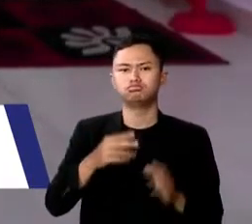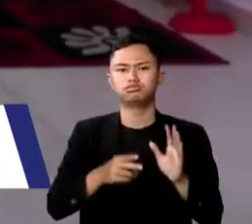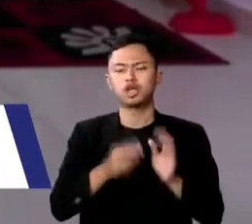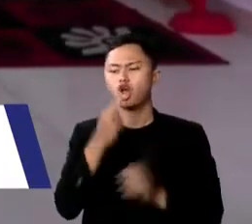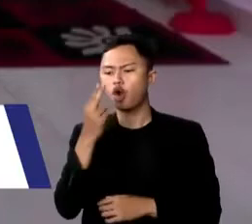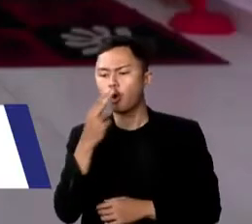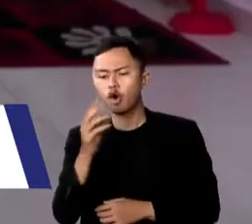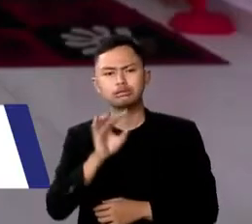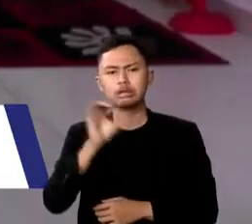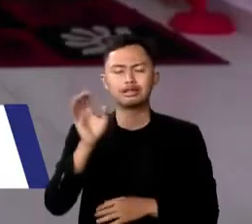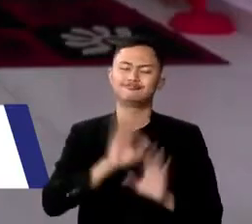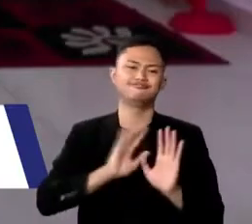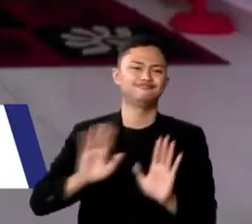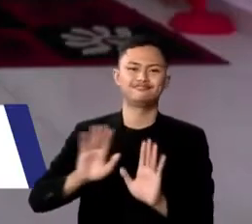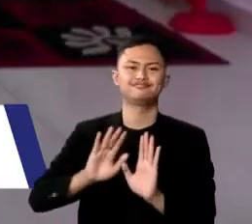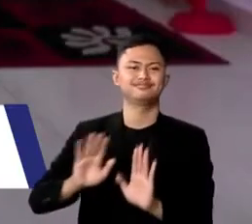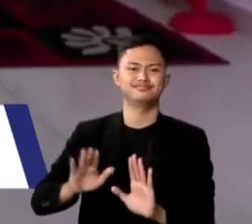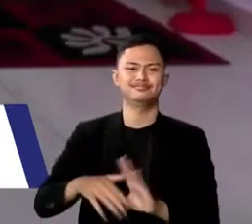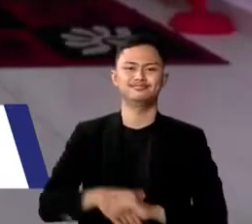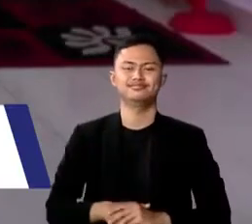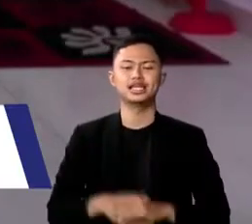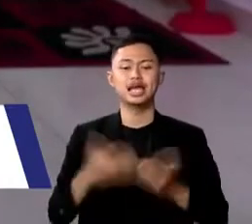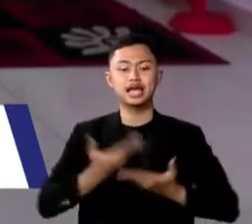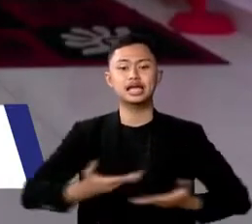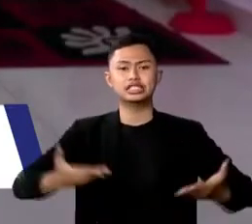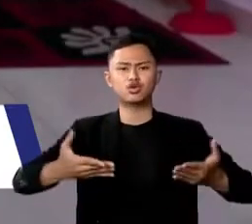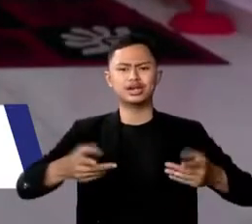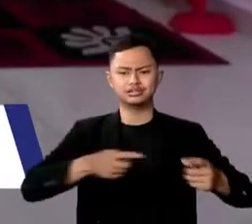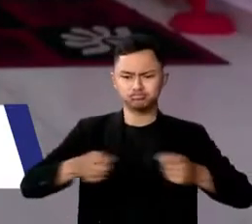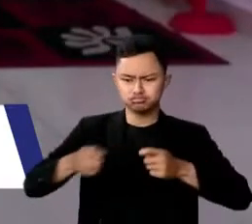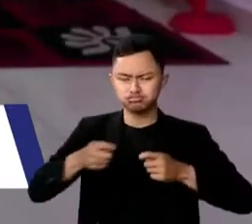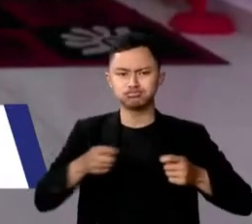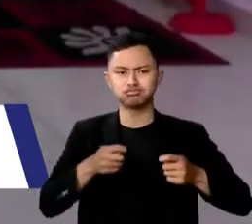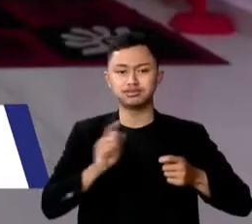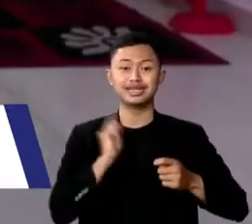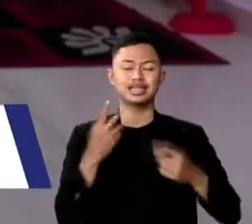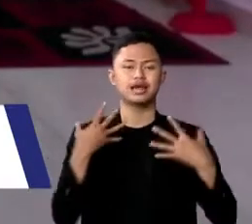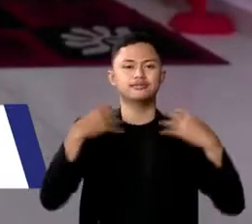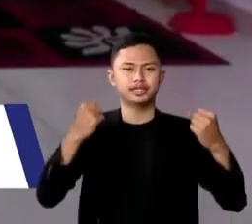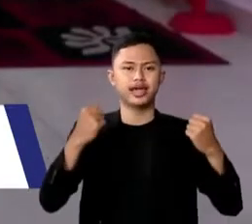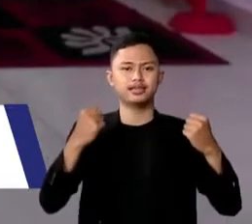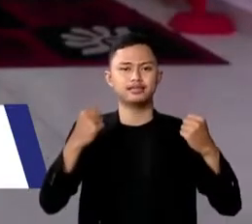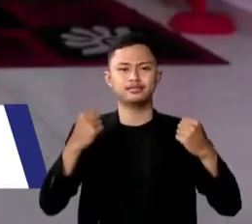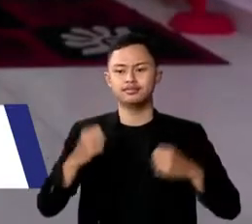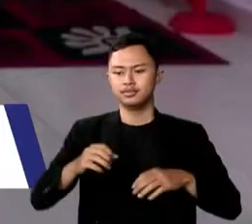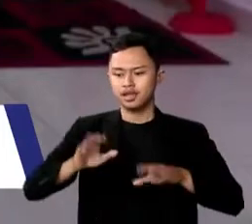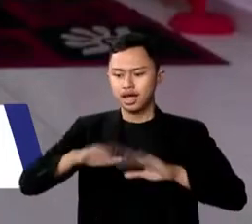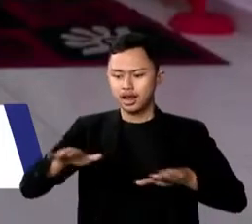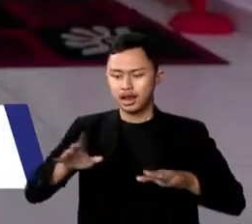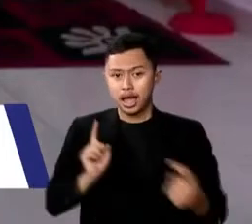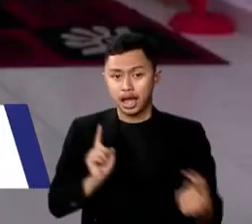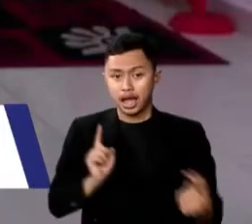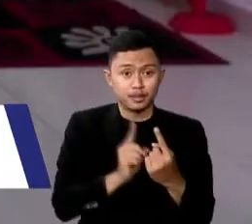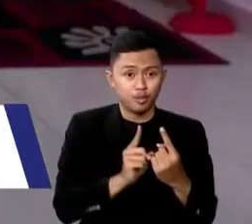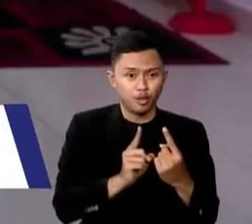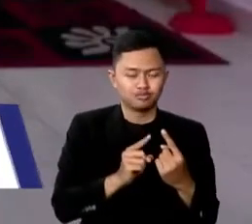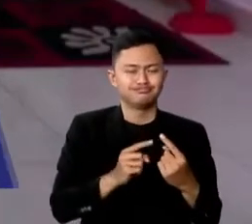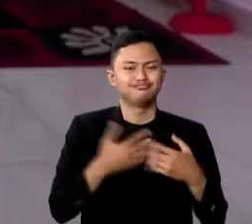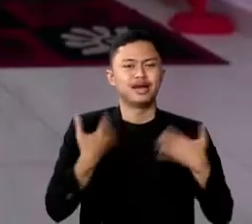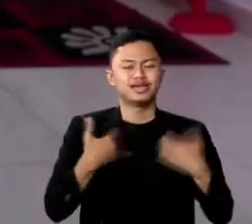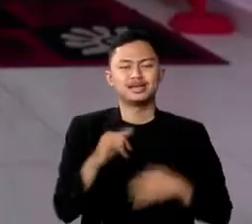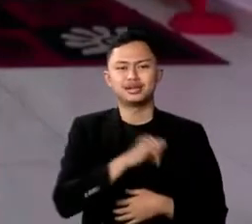merokok dan sebagainya jadi dengan situasi yang terkendali juga kita juga sehat otomatis menghadapi Anda juga lebih sehat